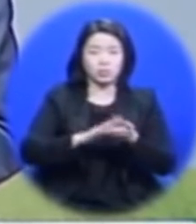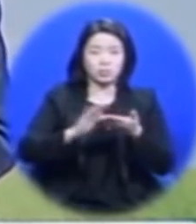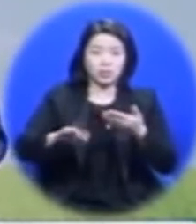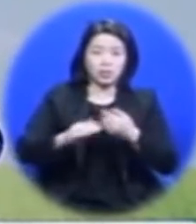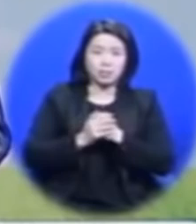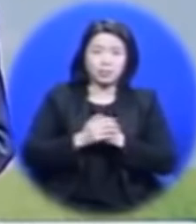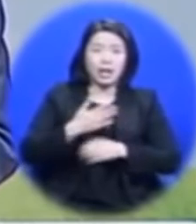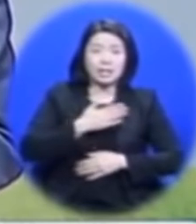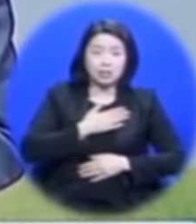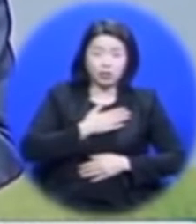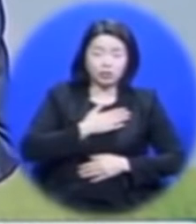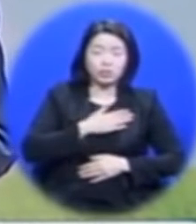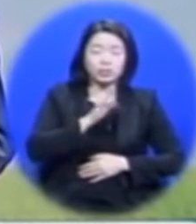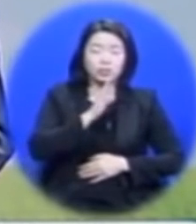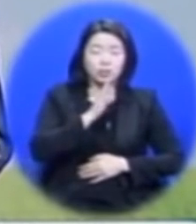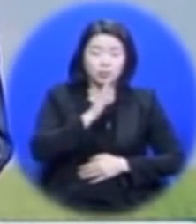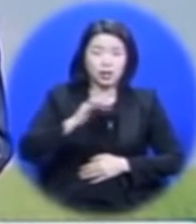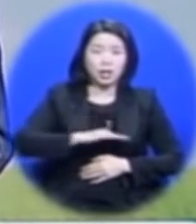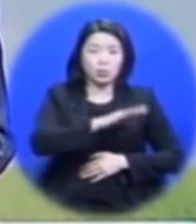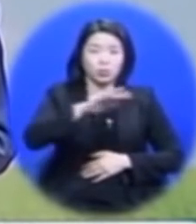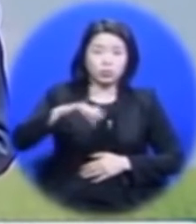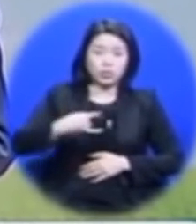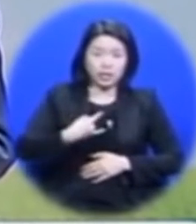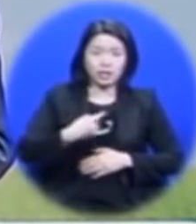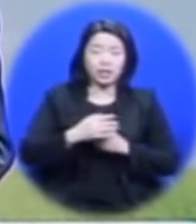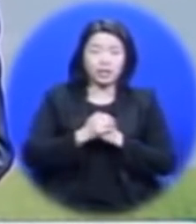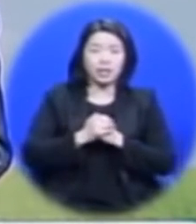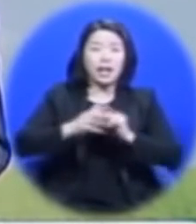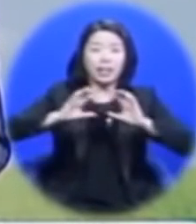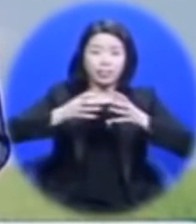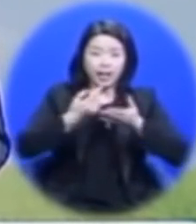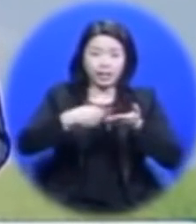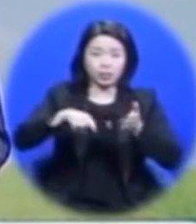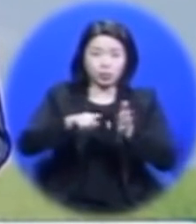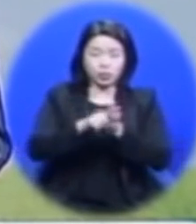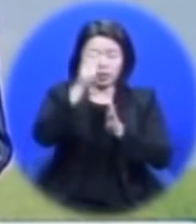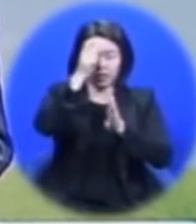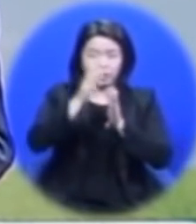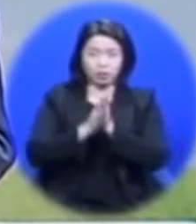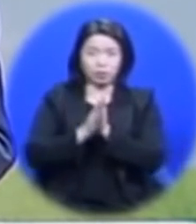저는 정말 우리에게 나라를 위한 기도